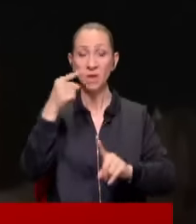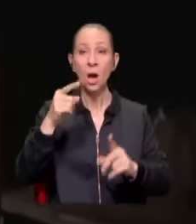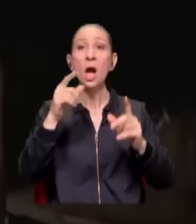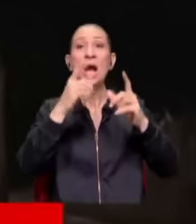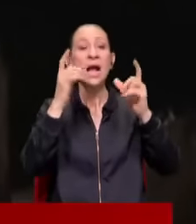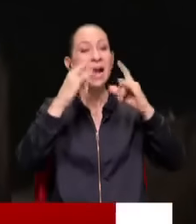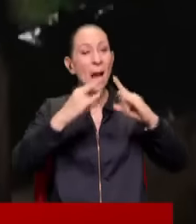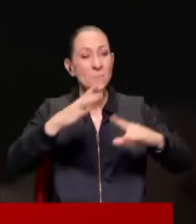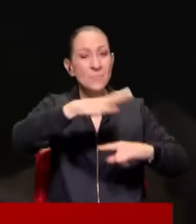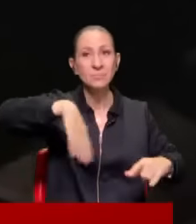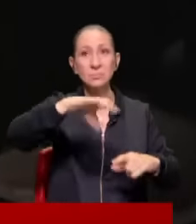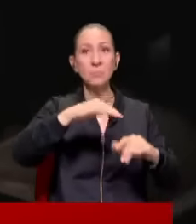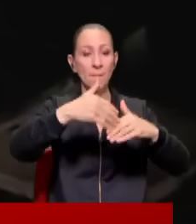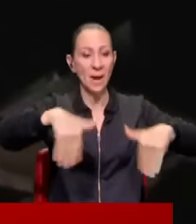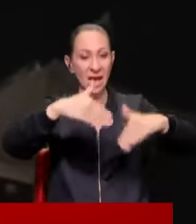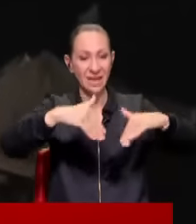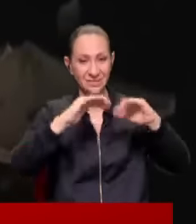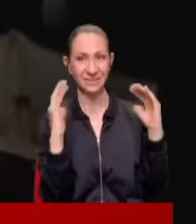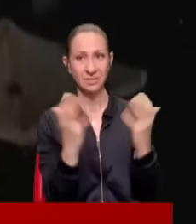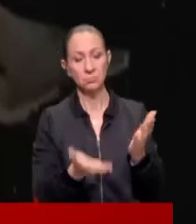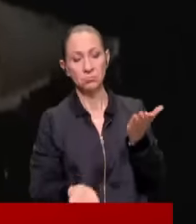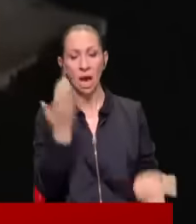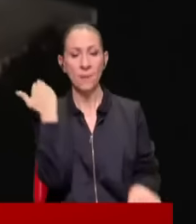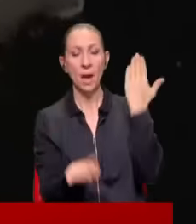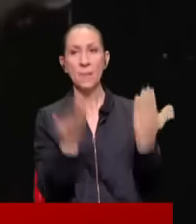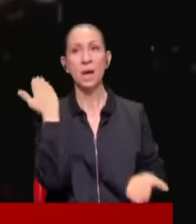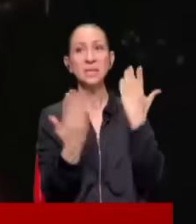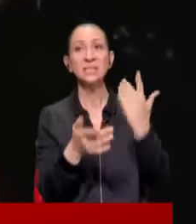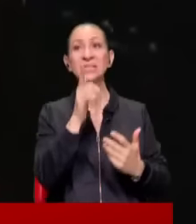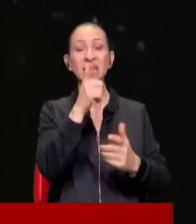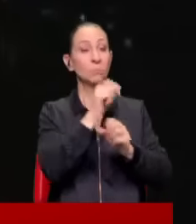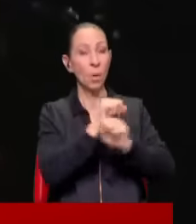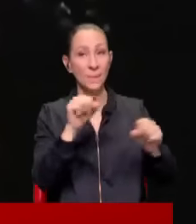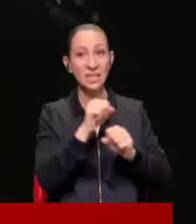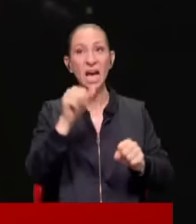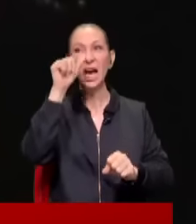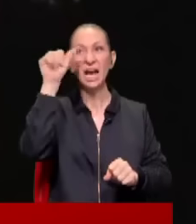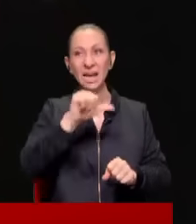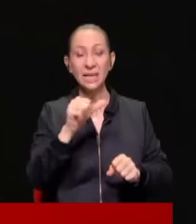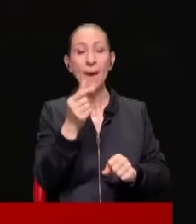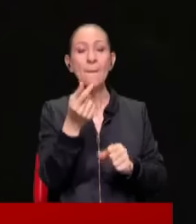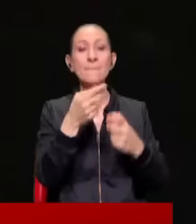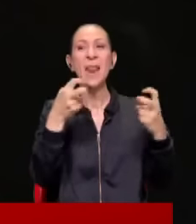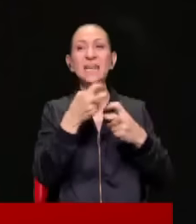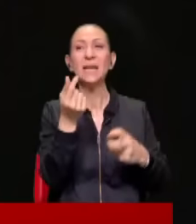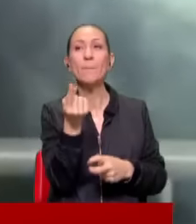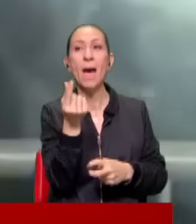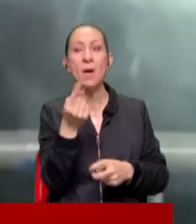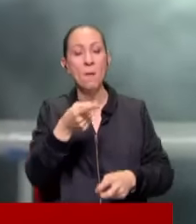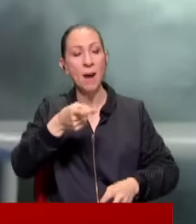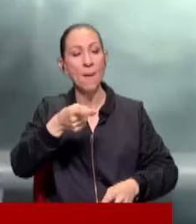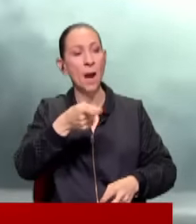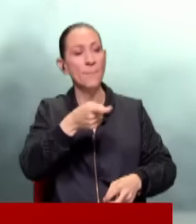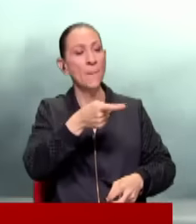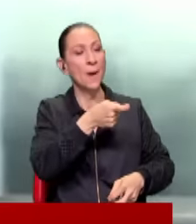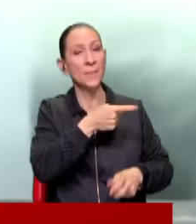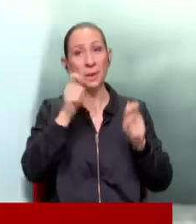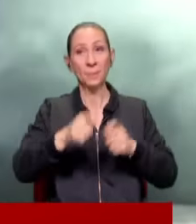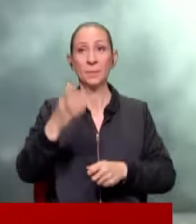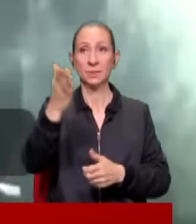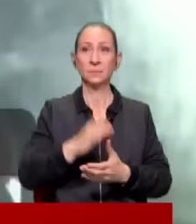kampın etrafındaki barikatları kaldırdı. Eylemcilere ses bombası, gaz ve plastik mermiyle müdahale etti.